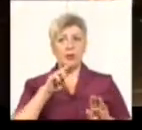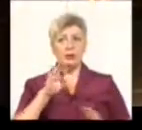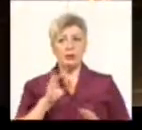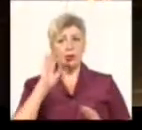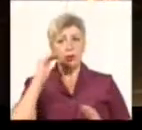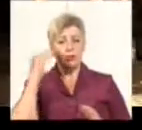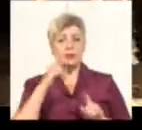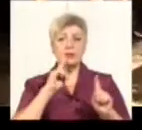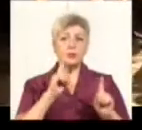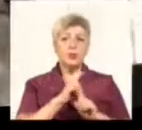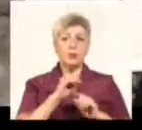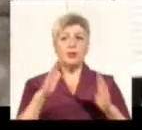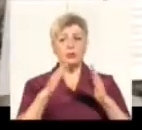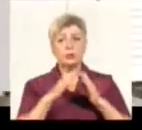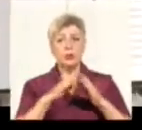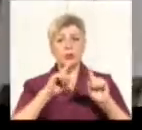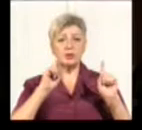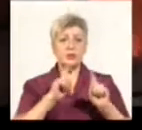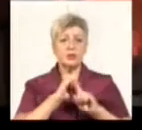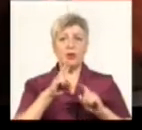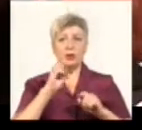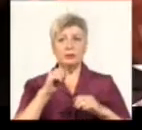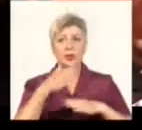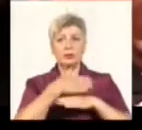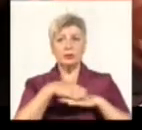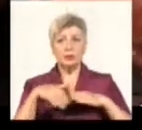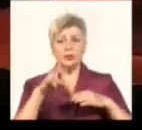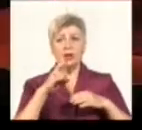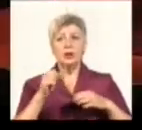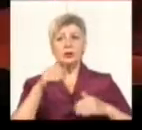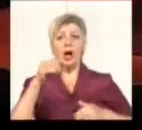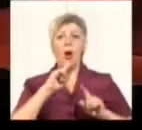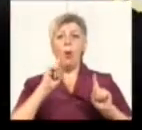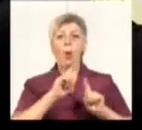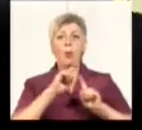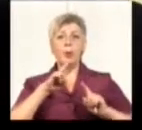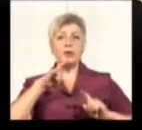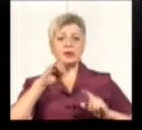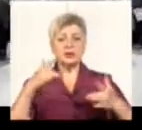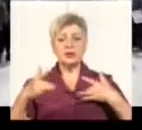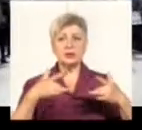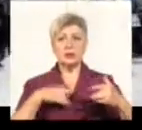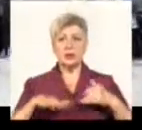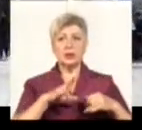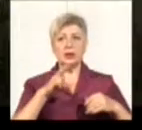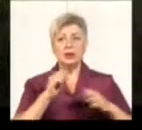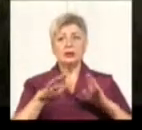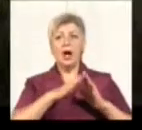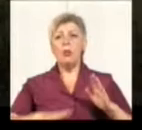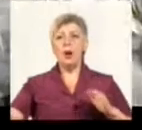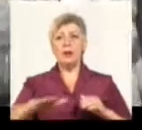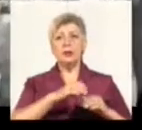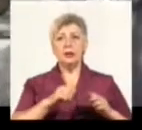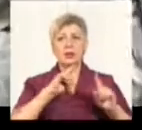Він співав вдома, співав на вулиці, на оперних сценах, на майданах, співав